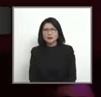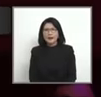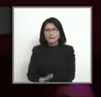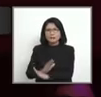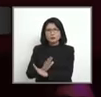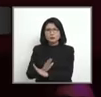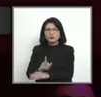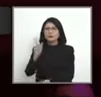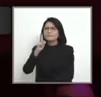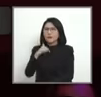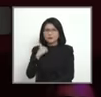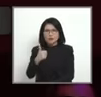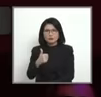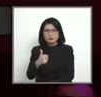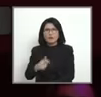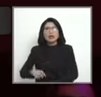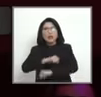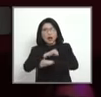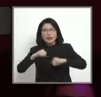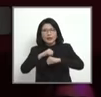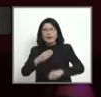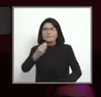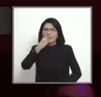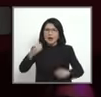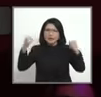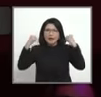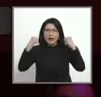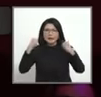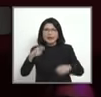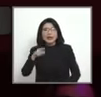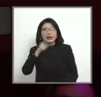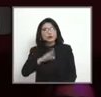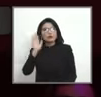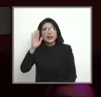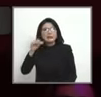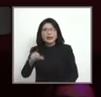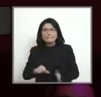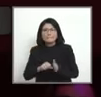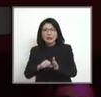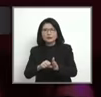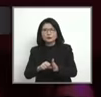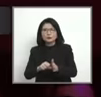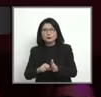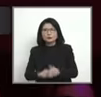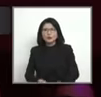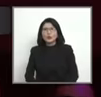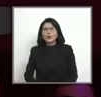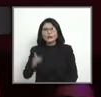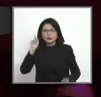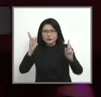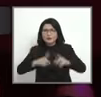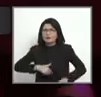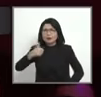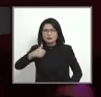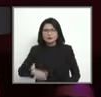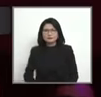yang disebut misal eh Mas Anis menyebut tentang rapel jadi BLT itu e akan dibayarkan rapel bulan